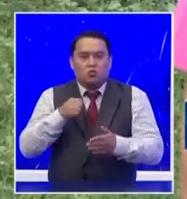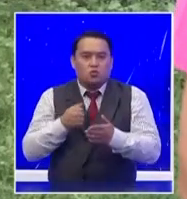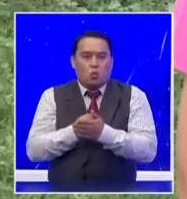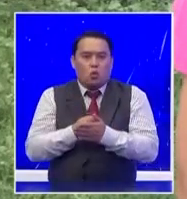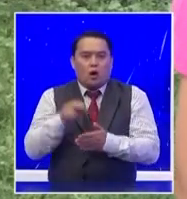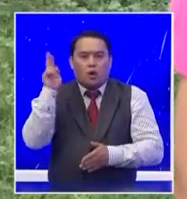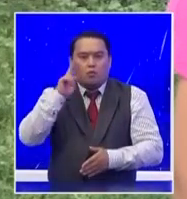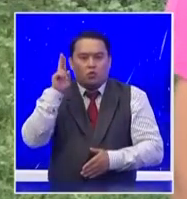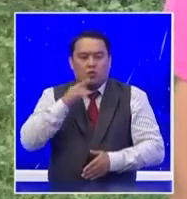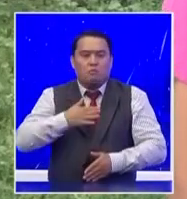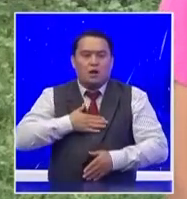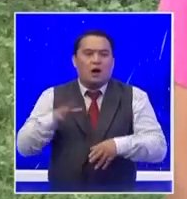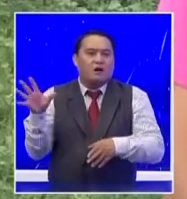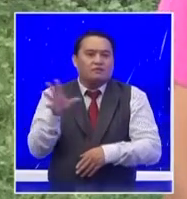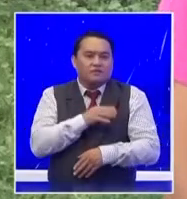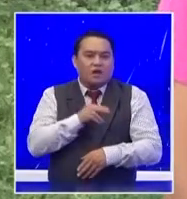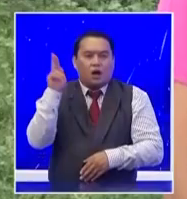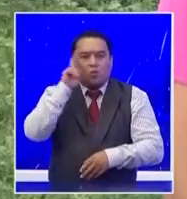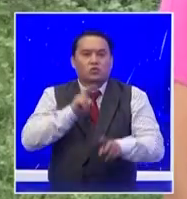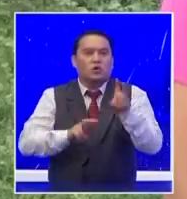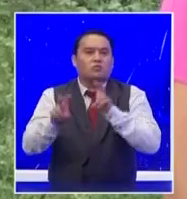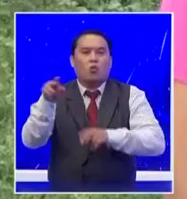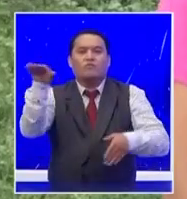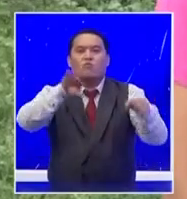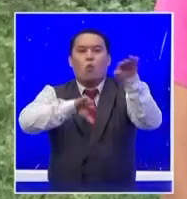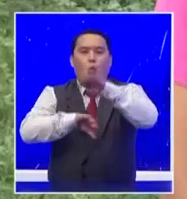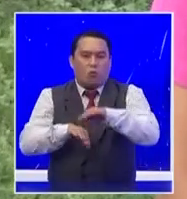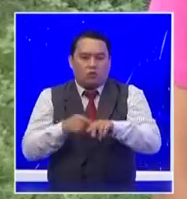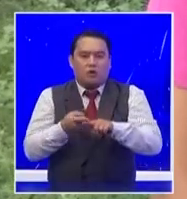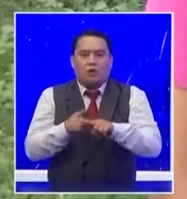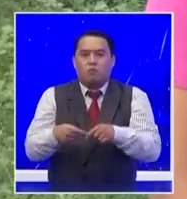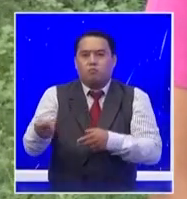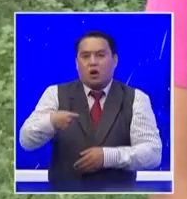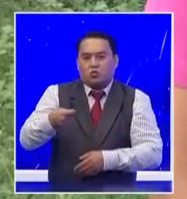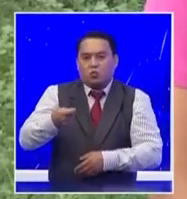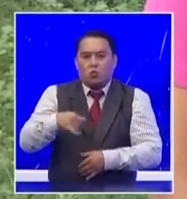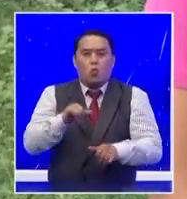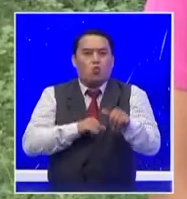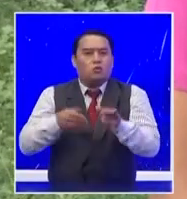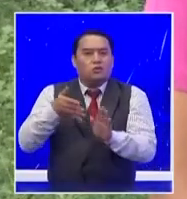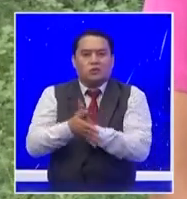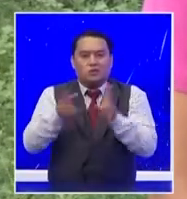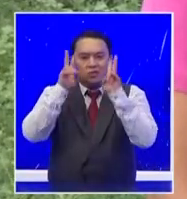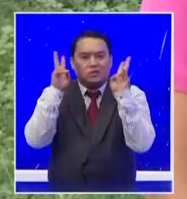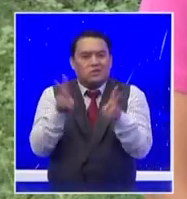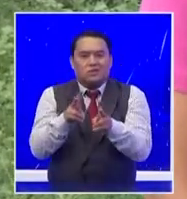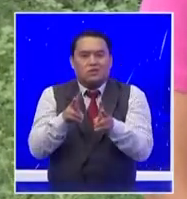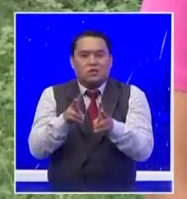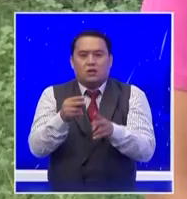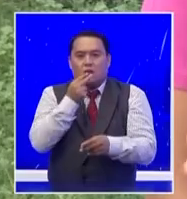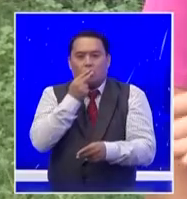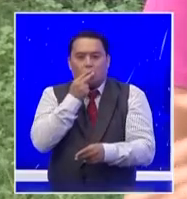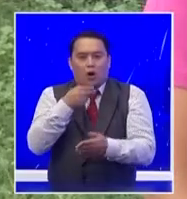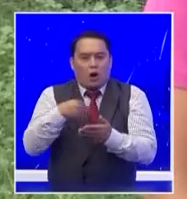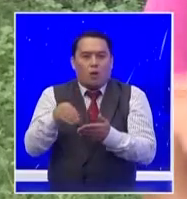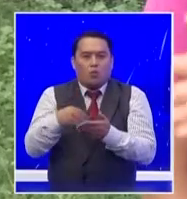как-то отучились. Мы, как и все, чтобы искать сеть, ходили в горы. Я получаю пособие и даже не знаю, куда тратить деньги. Или на единицы, или на еду, или